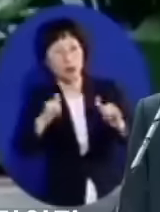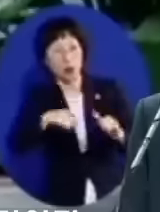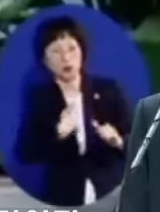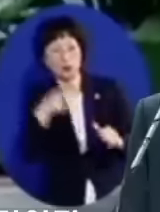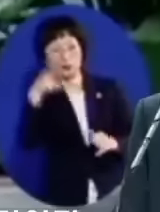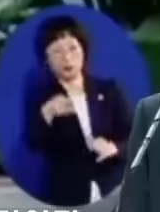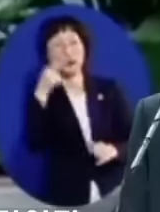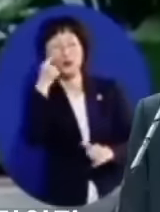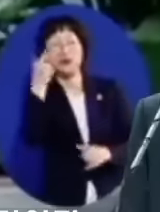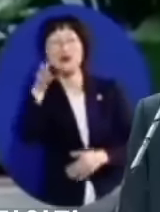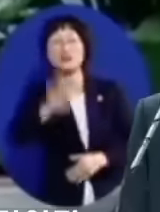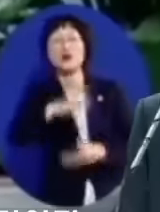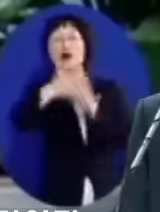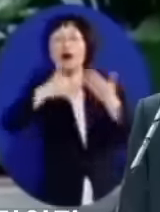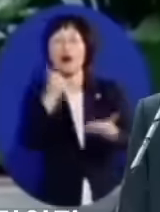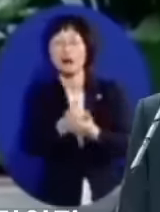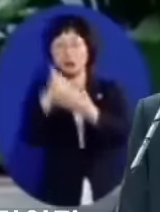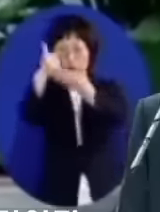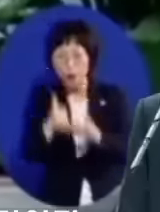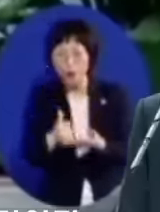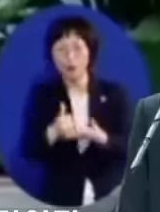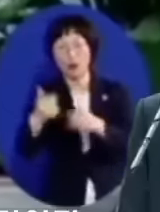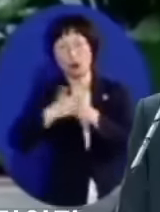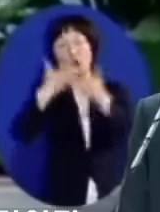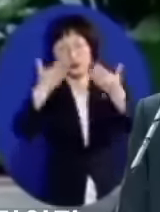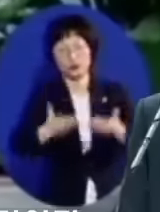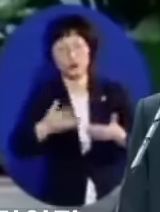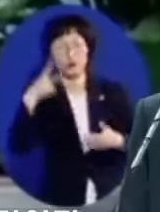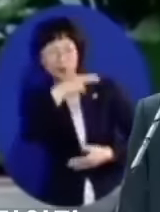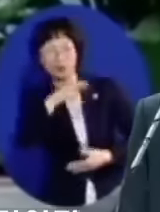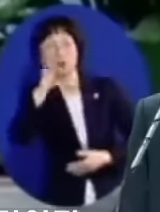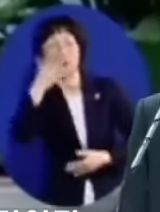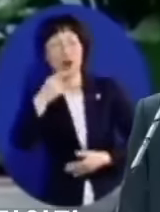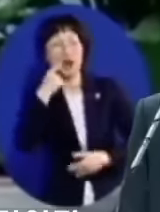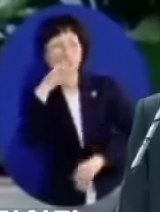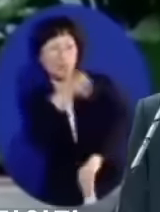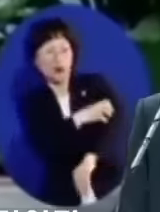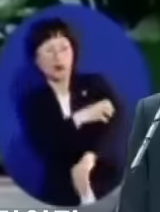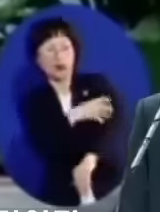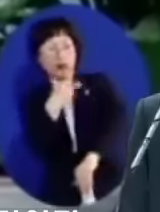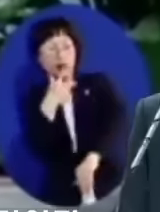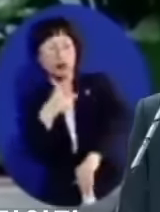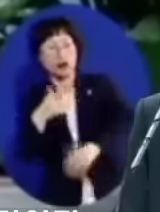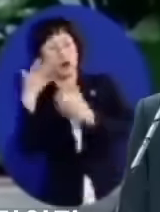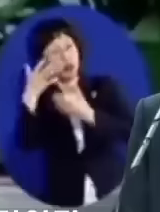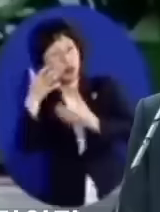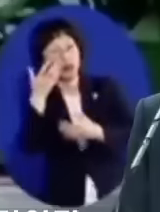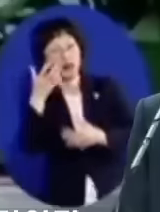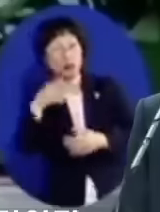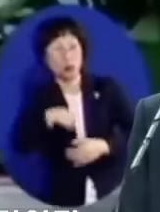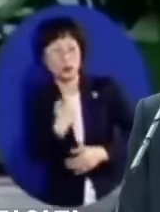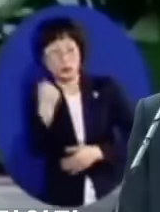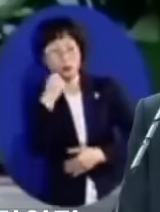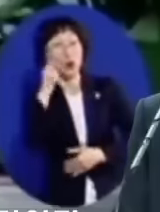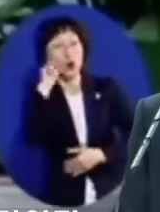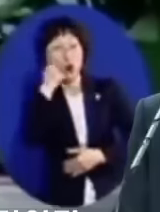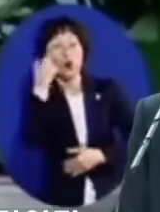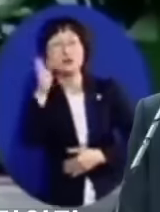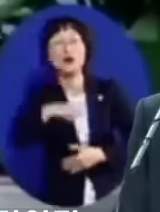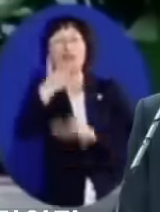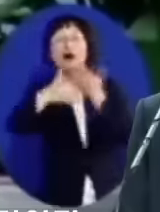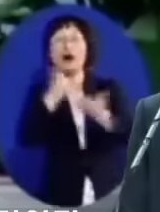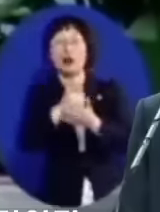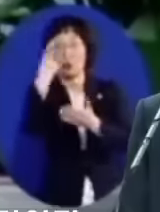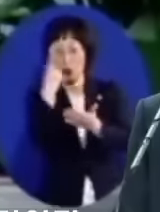못하지만은 하나님이 오시면 놓아주고 아편 중독자가 자기 힘으로 아편에서 놓여나지 못하지만은 하나님이 오시면